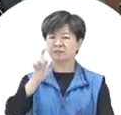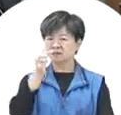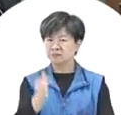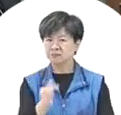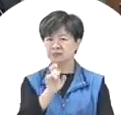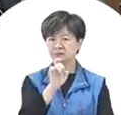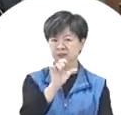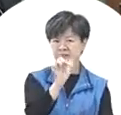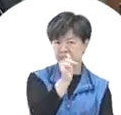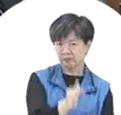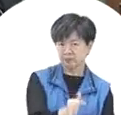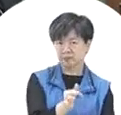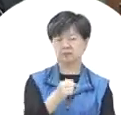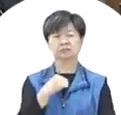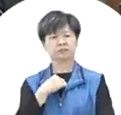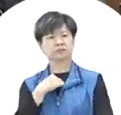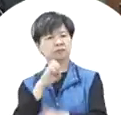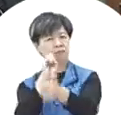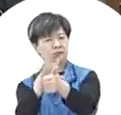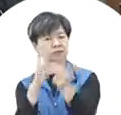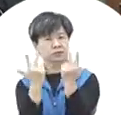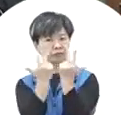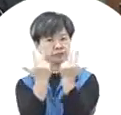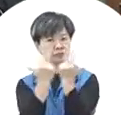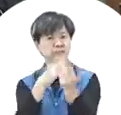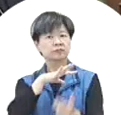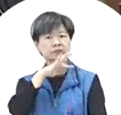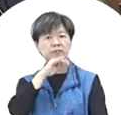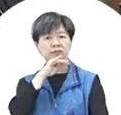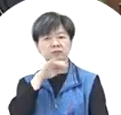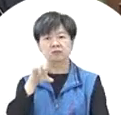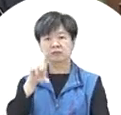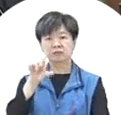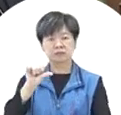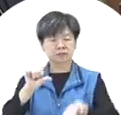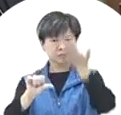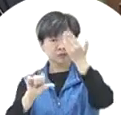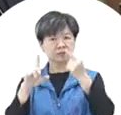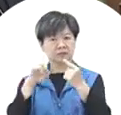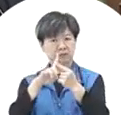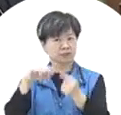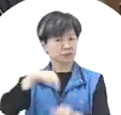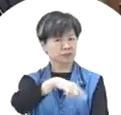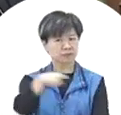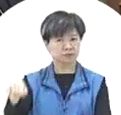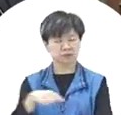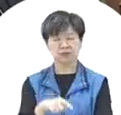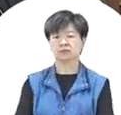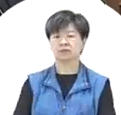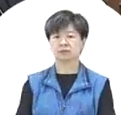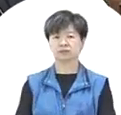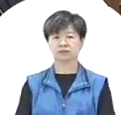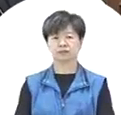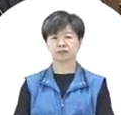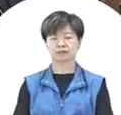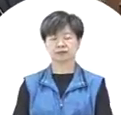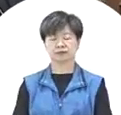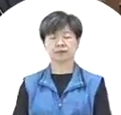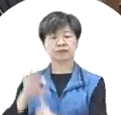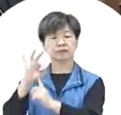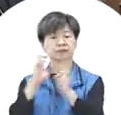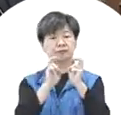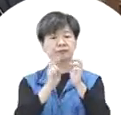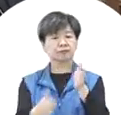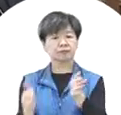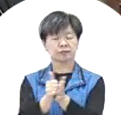10亿也好，15亿也好。我跟你讲，我们新北市的65岁以上的人口搭乘的大众交通工具，就只